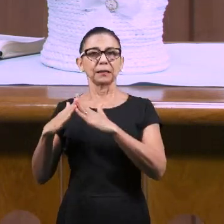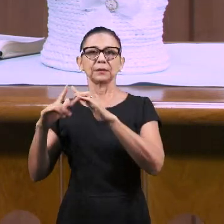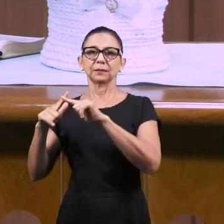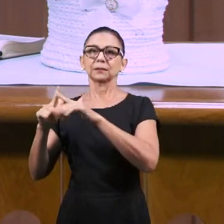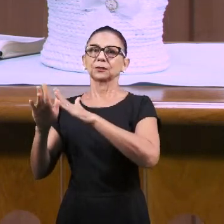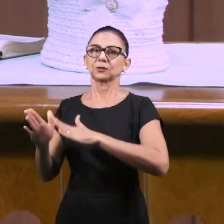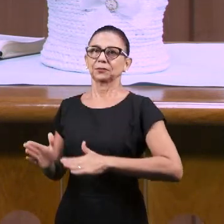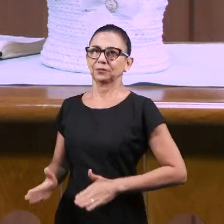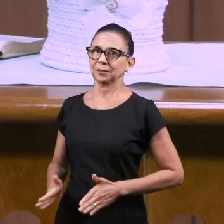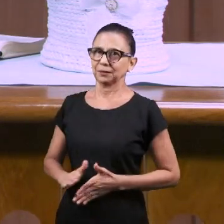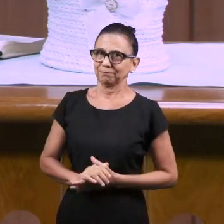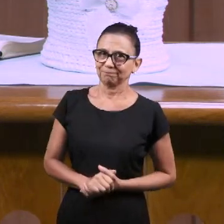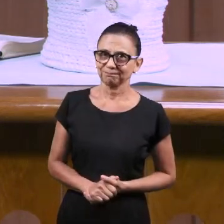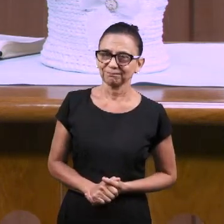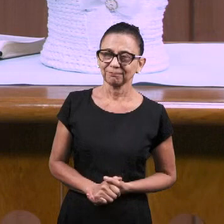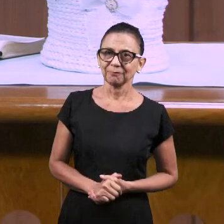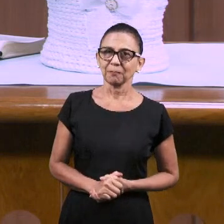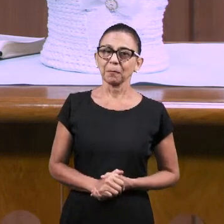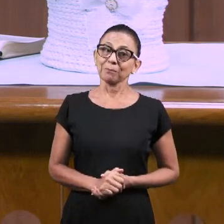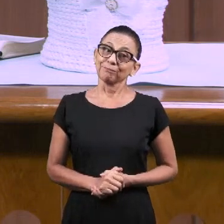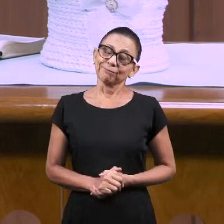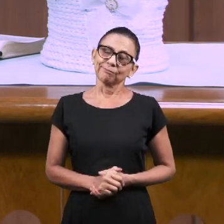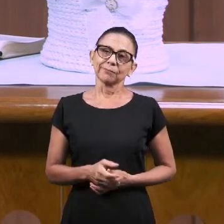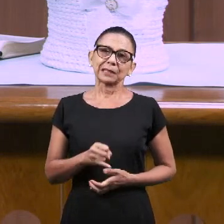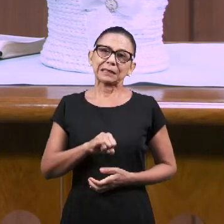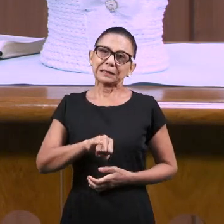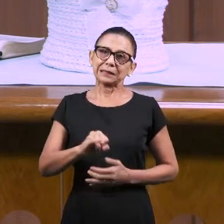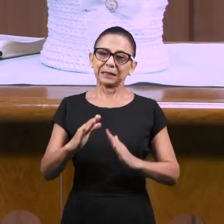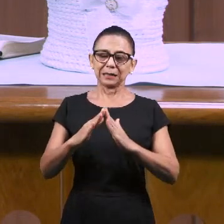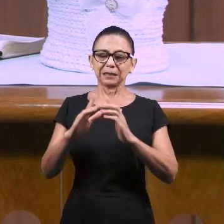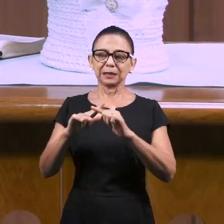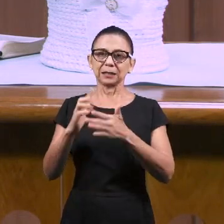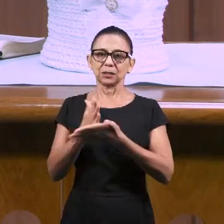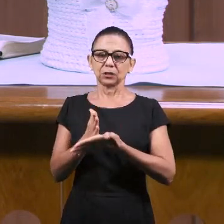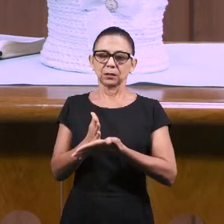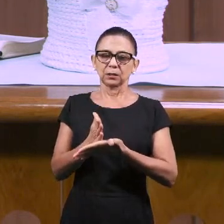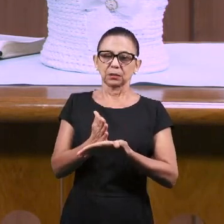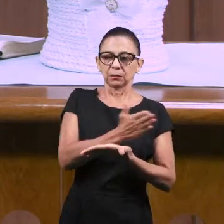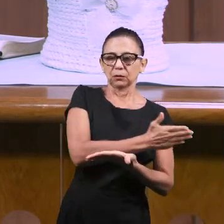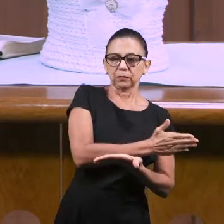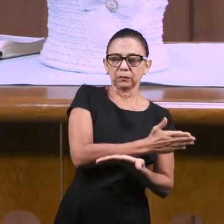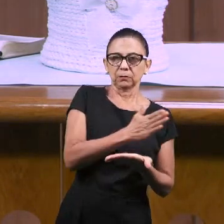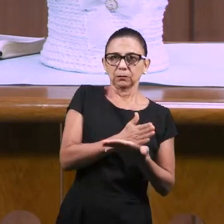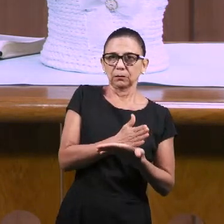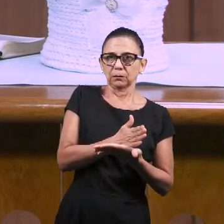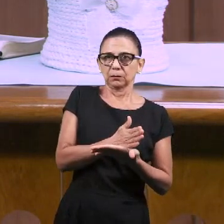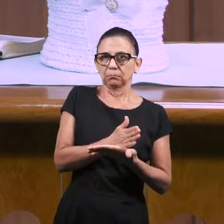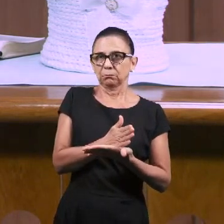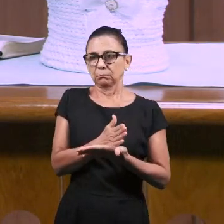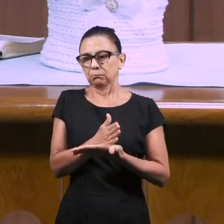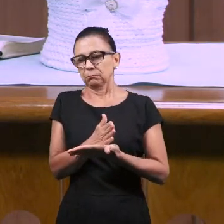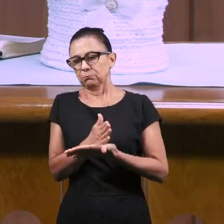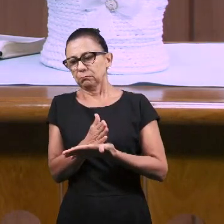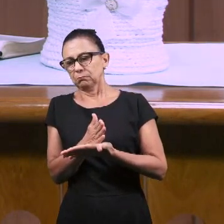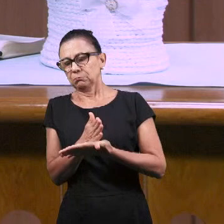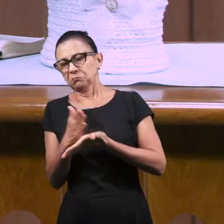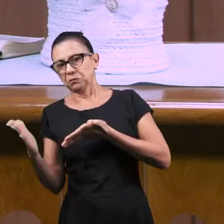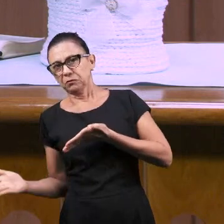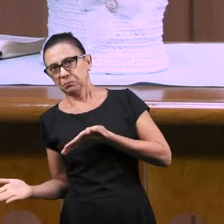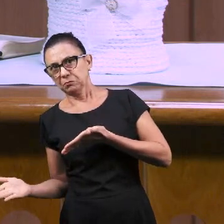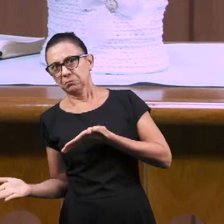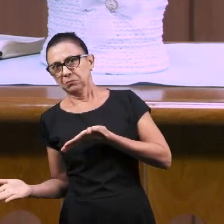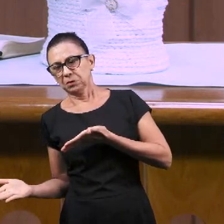corps. Donc, il y a une vie. Si elle est divisée d'un côté